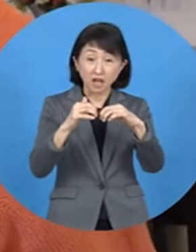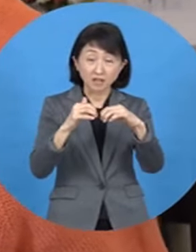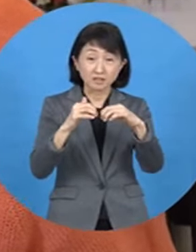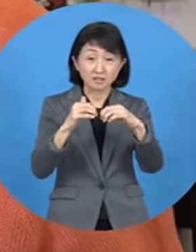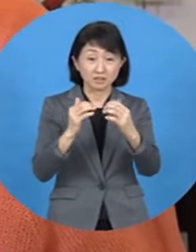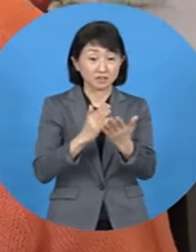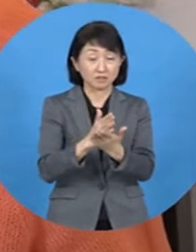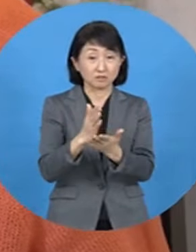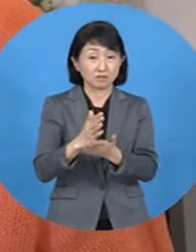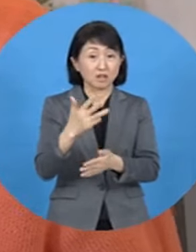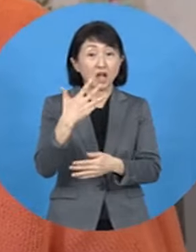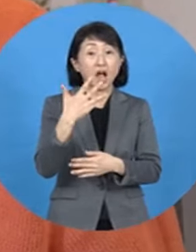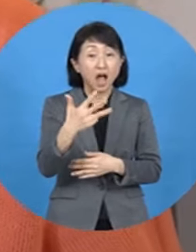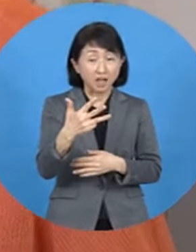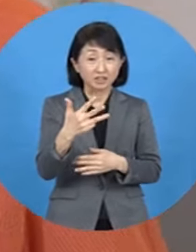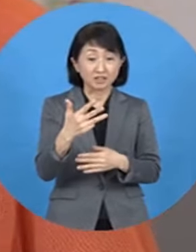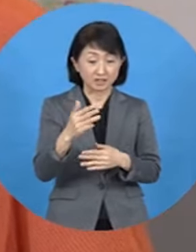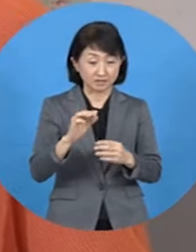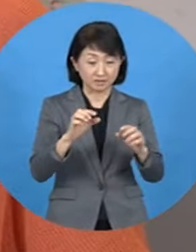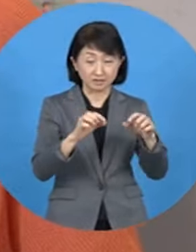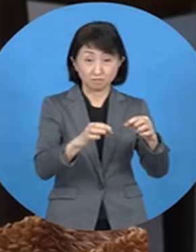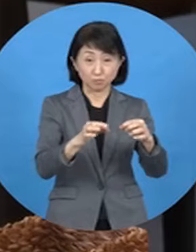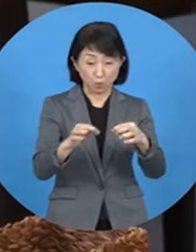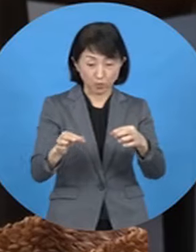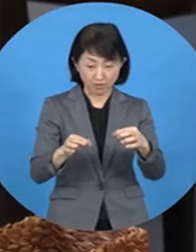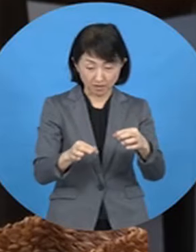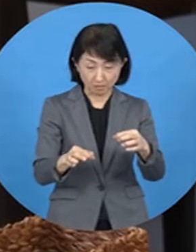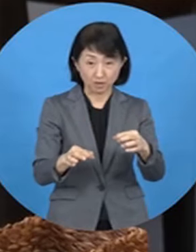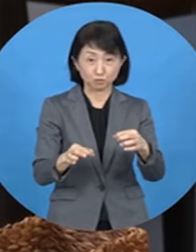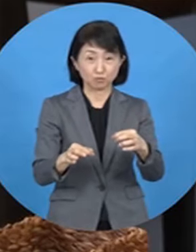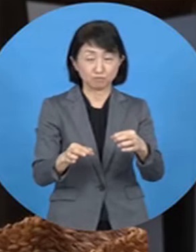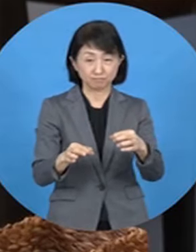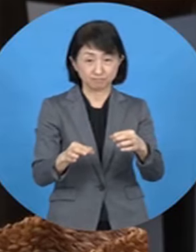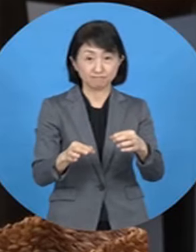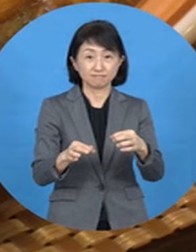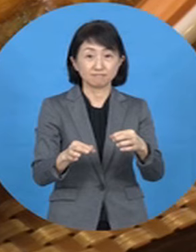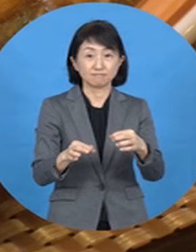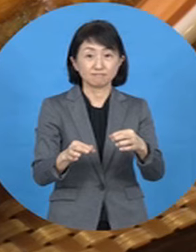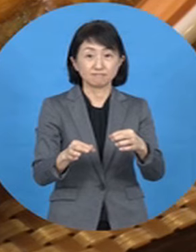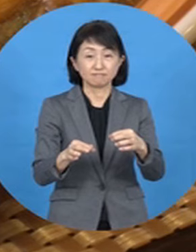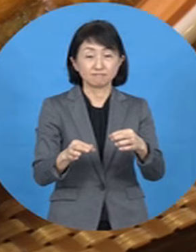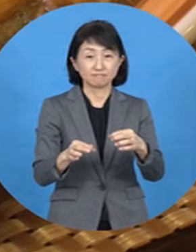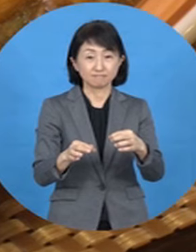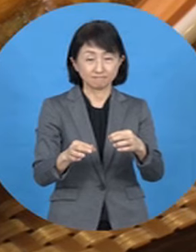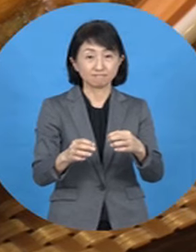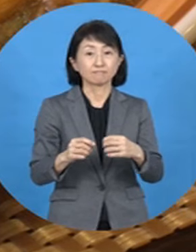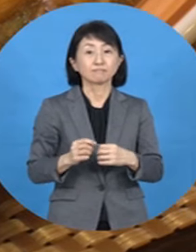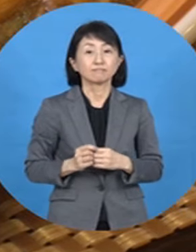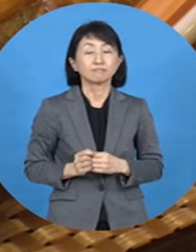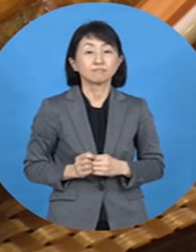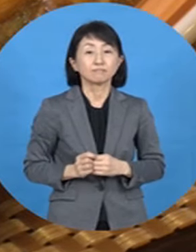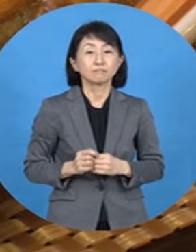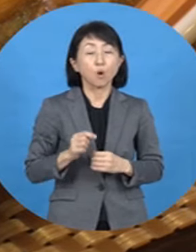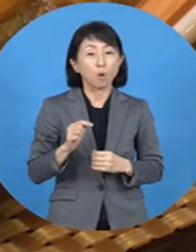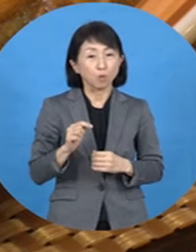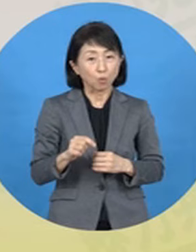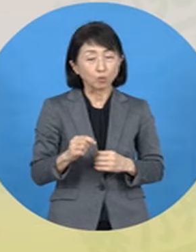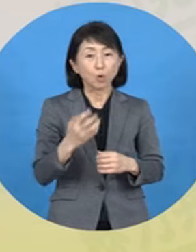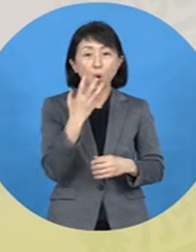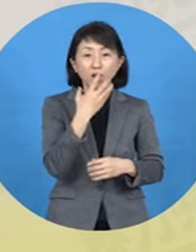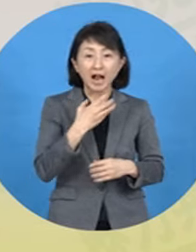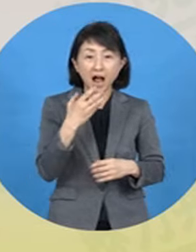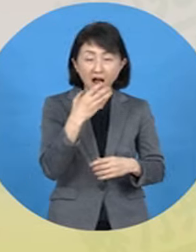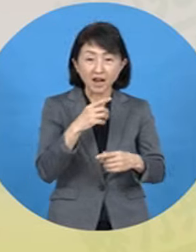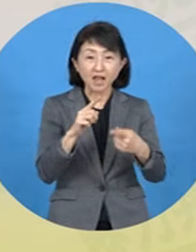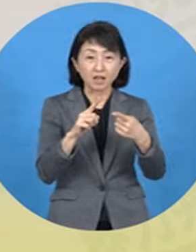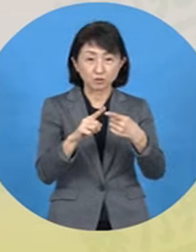して、煮込んでいるお野菜と焼き野菜が添えて8種類になってます。 お店ではこちらのカレーと